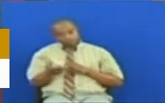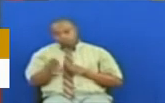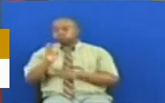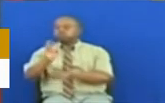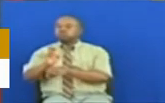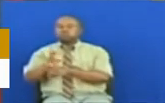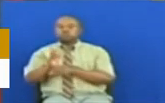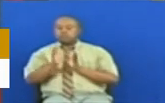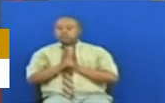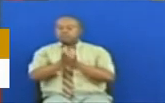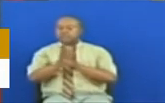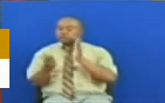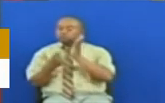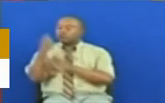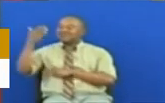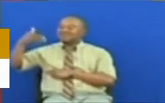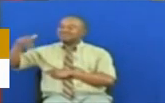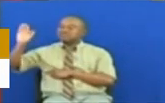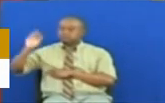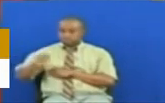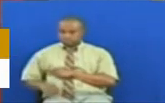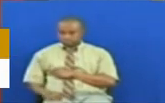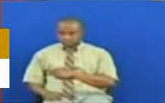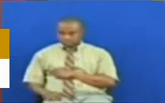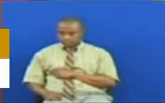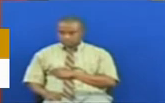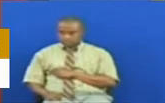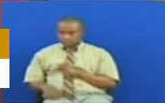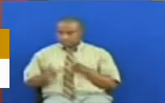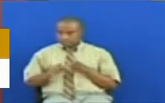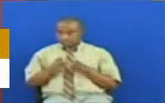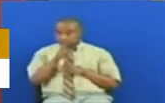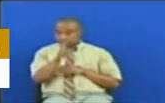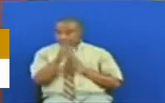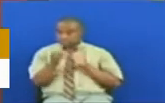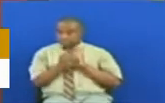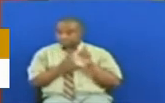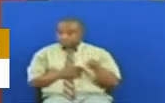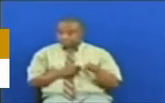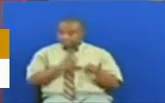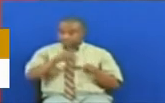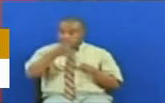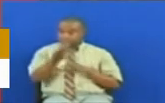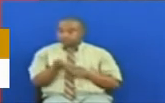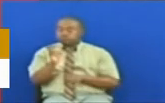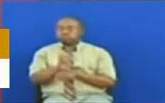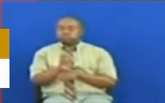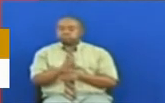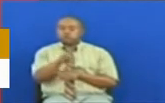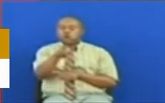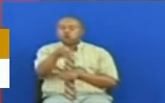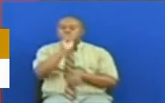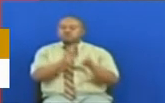kigeni. Lakini pia sheria ilishindwa kusimamia uvuvi haramu. Na vile